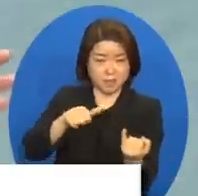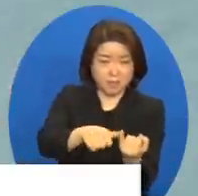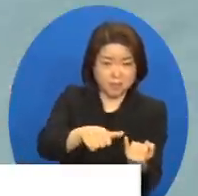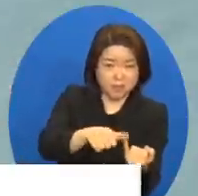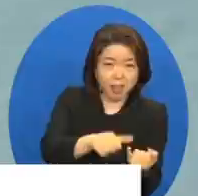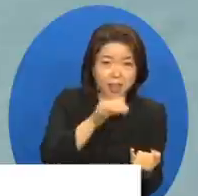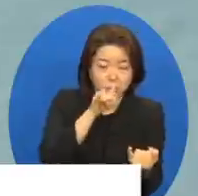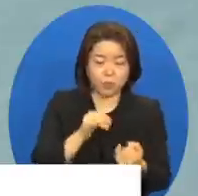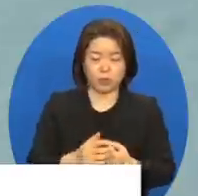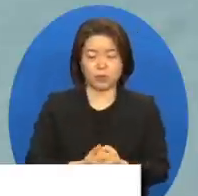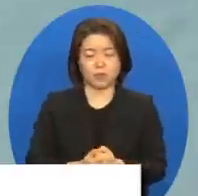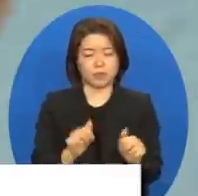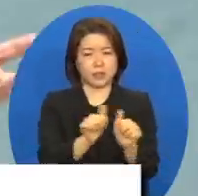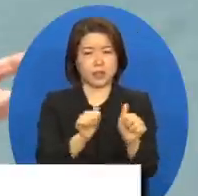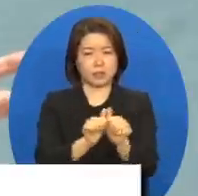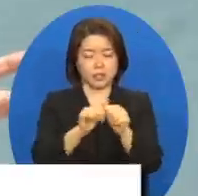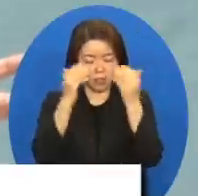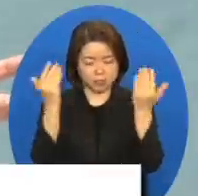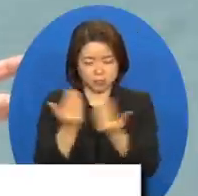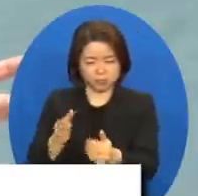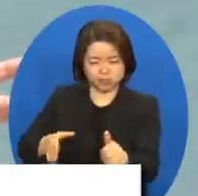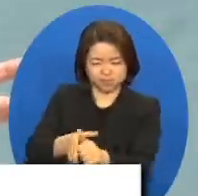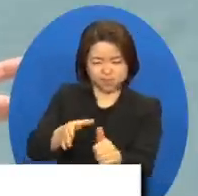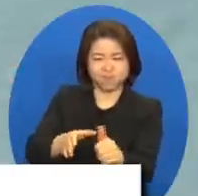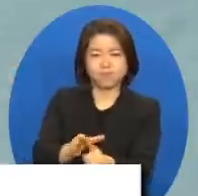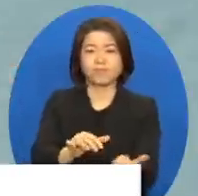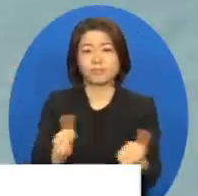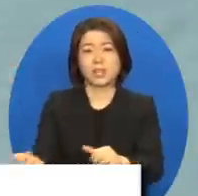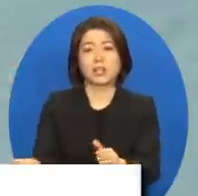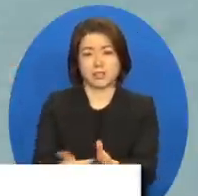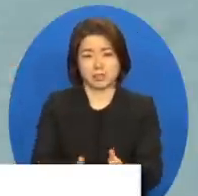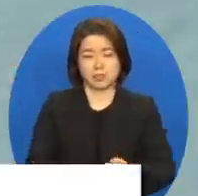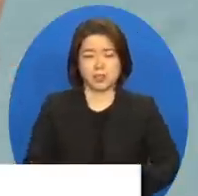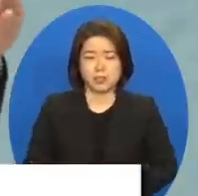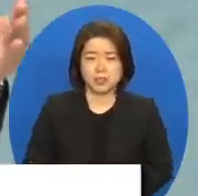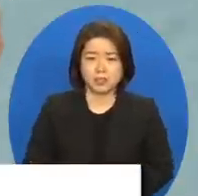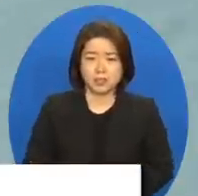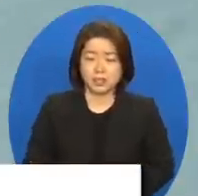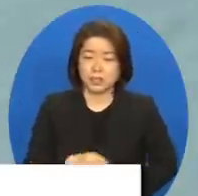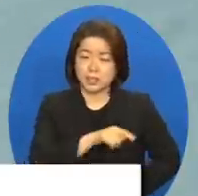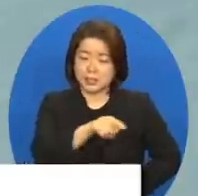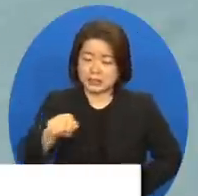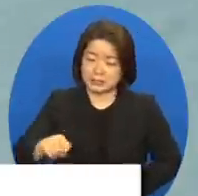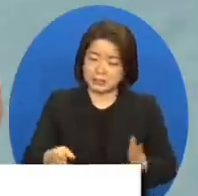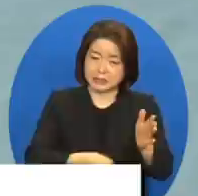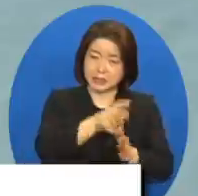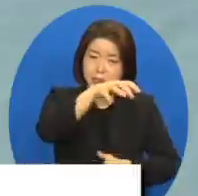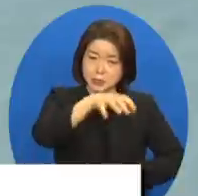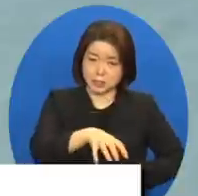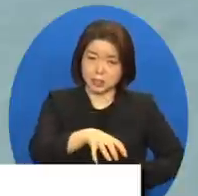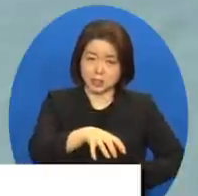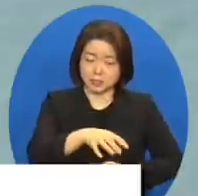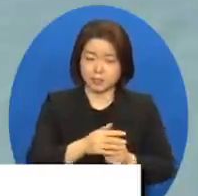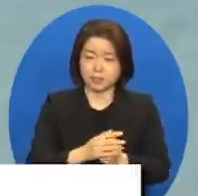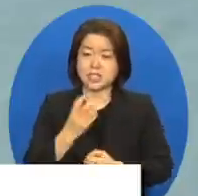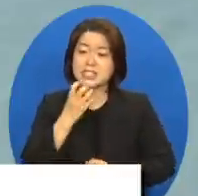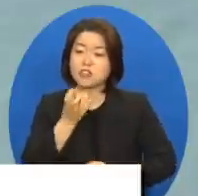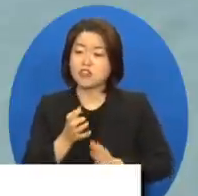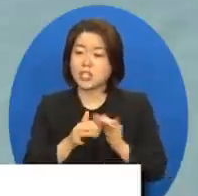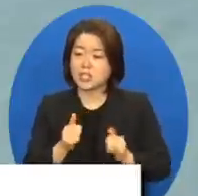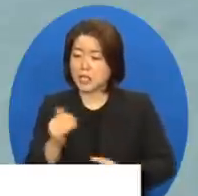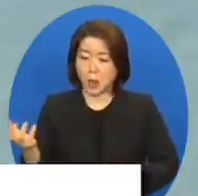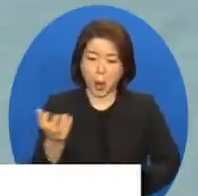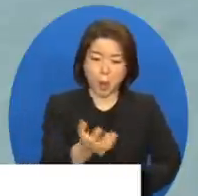당하고 남자들은 학살을 당했습니다. 그리고 그 예루살렘 땅에 유대인들이 들어와 살지 못하게